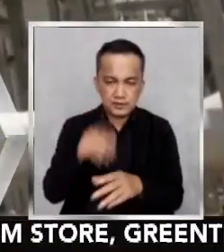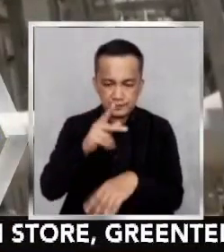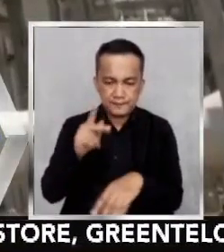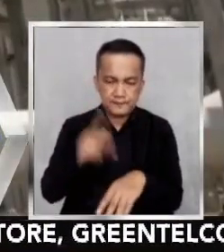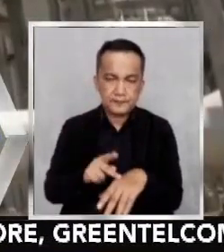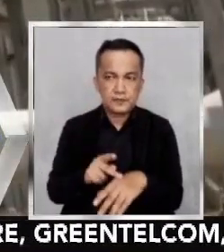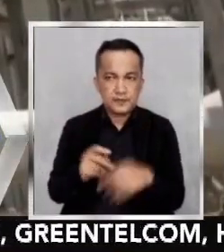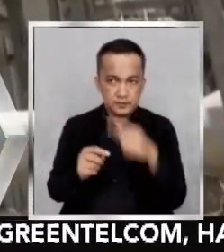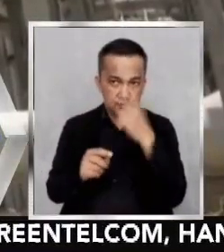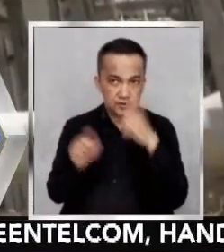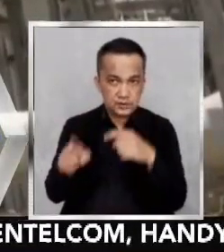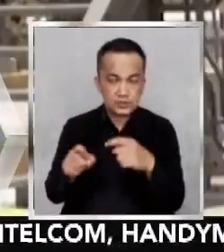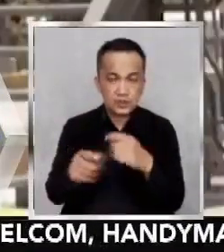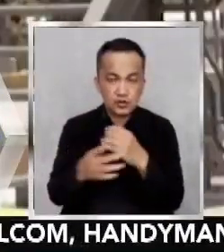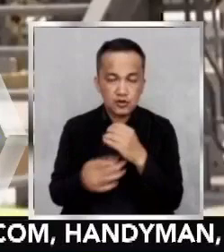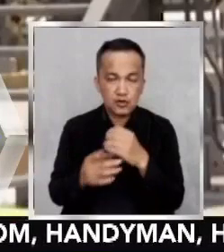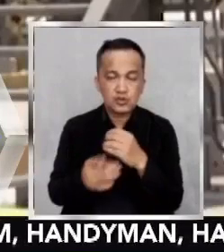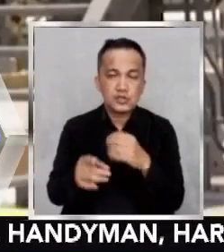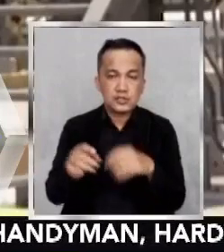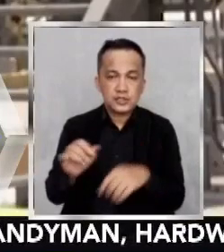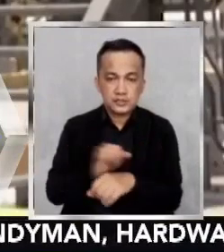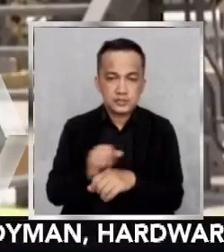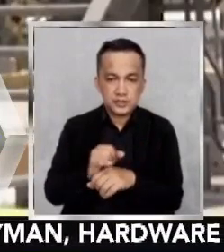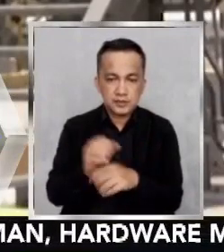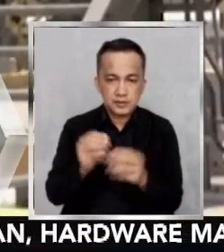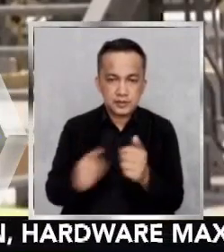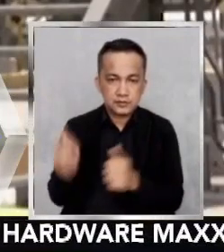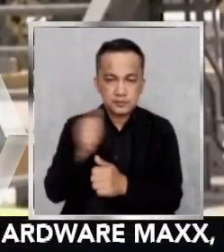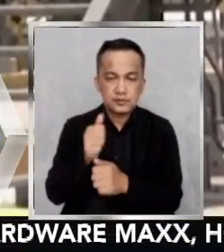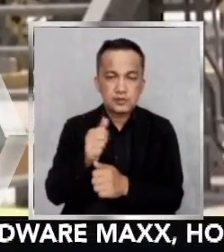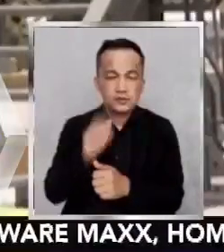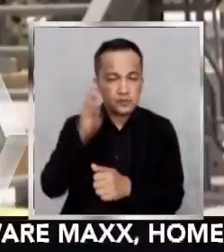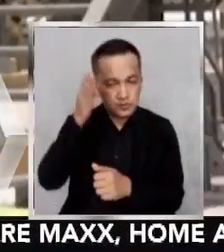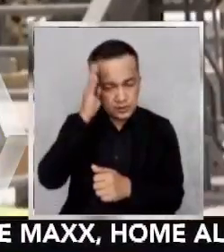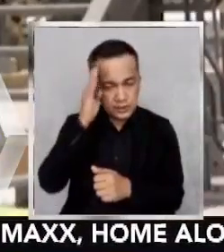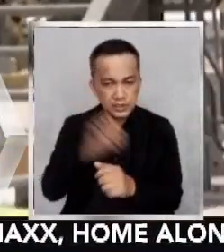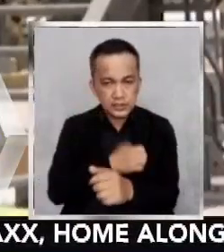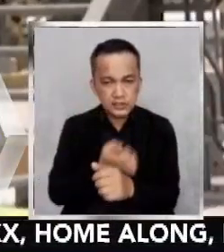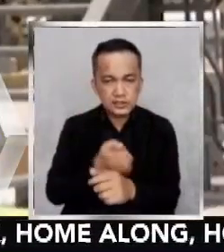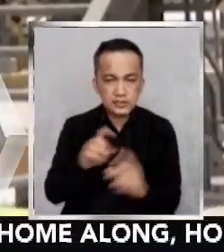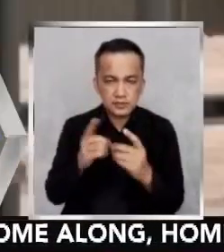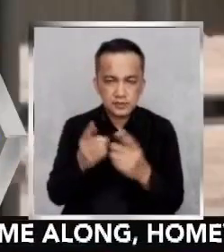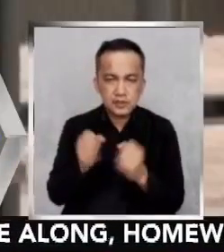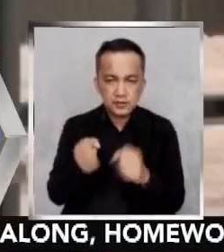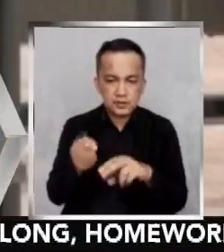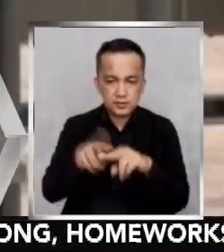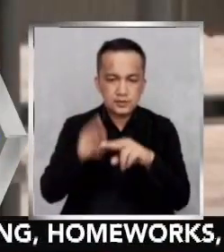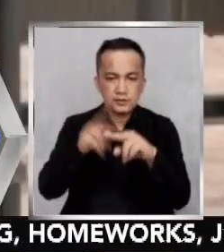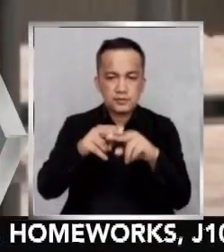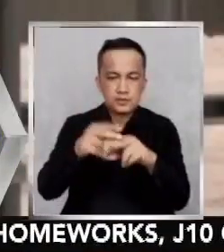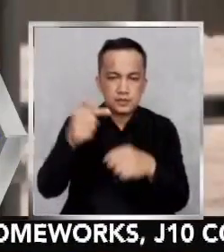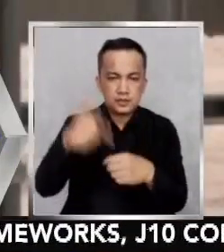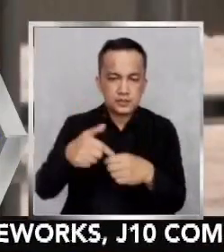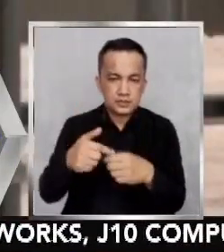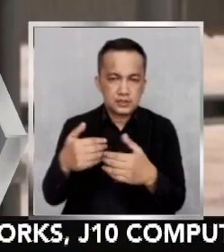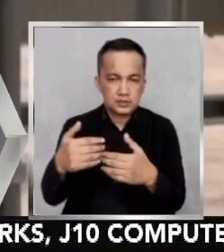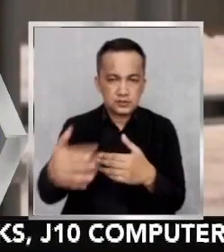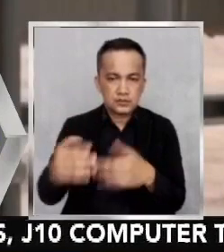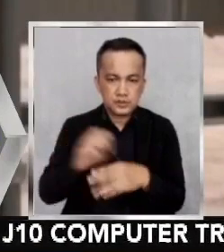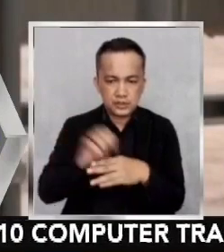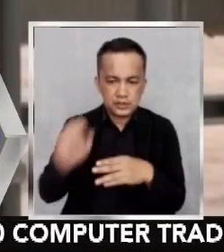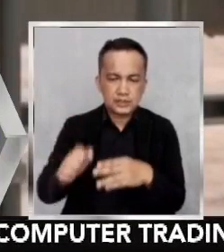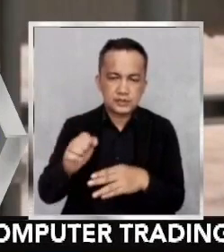Oil Industry Management Bureau ng Energy Department, posible pa rin ang mga taas presyo sa petrolyo hanggang sa pagtatapos ng buwan ng